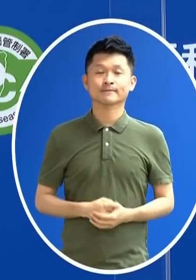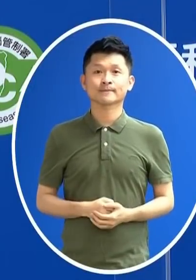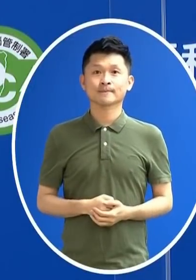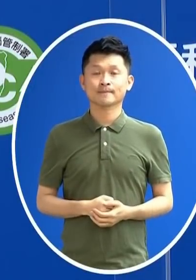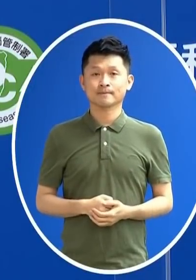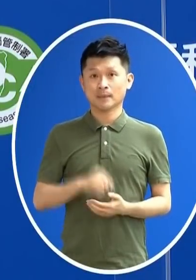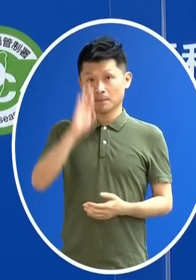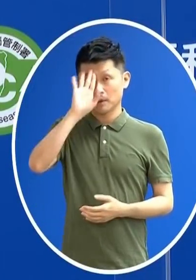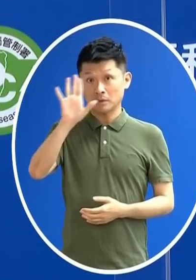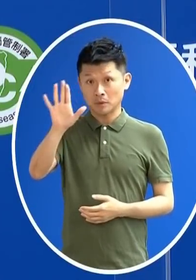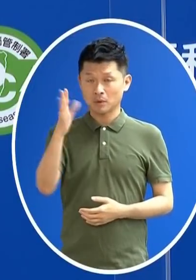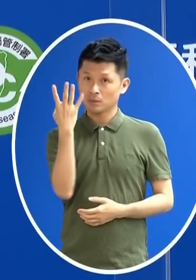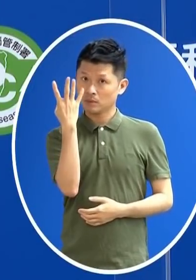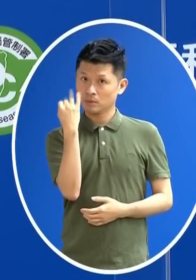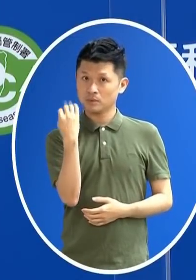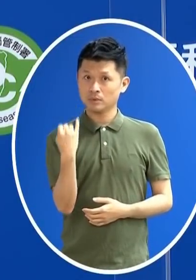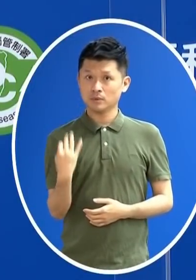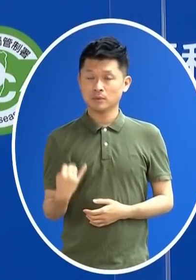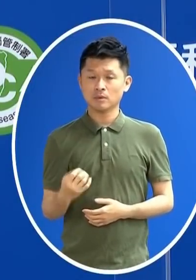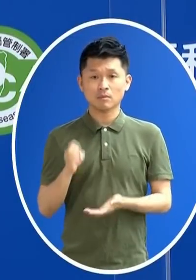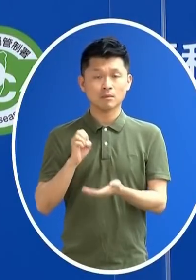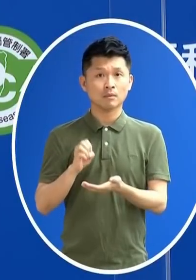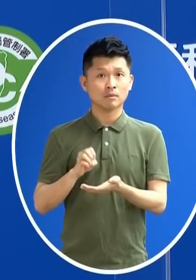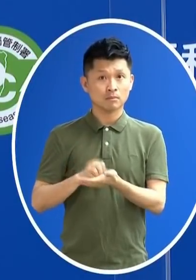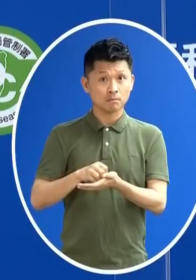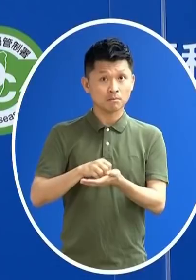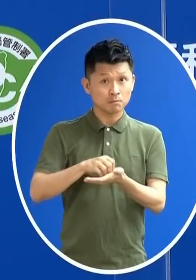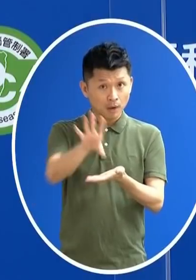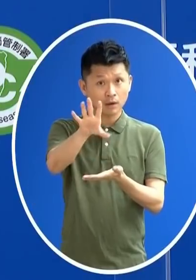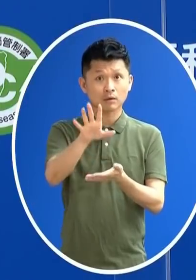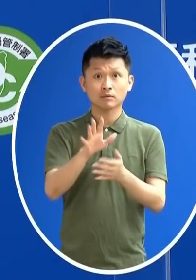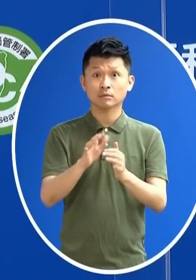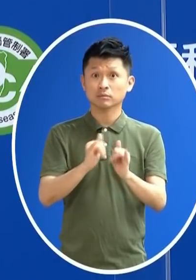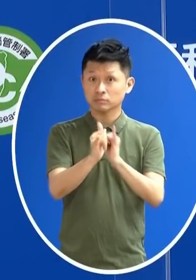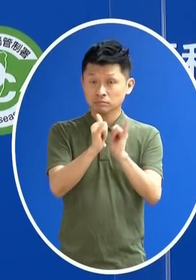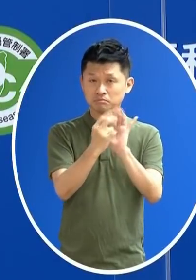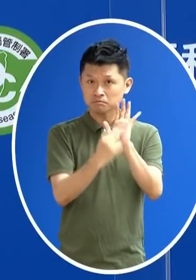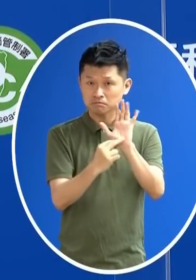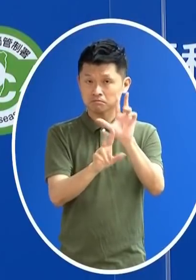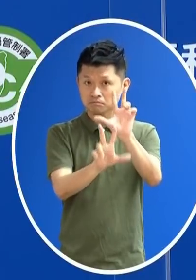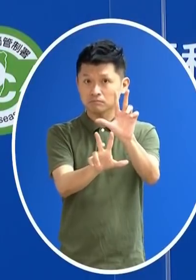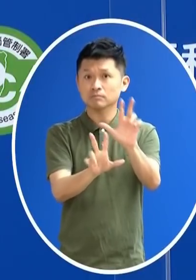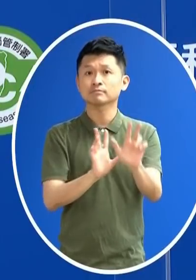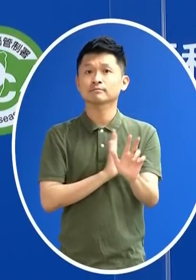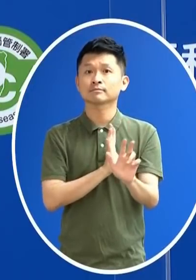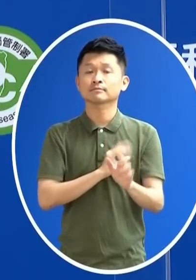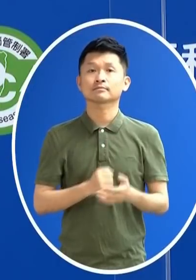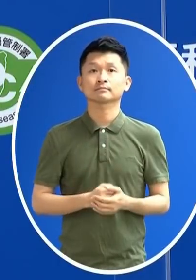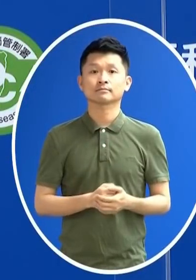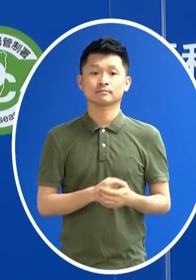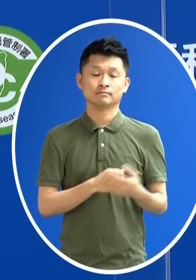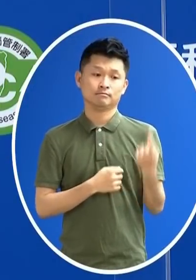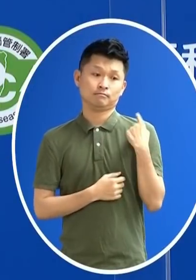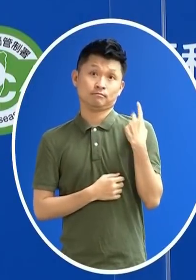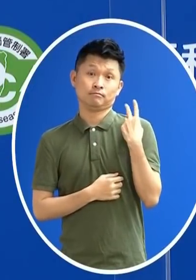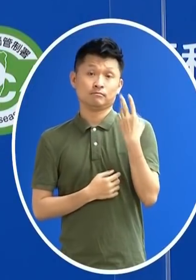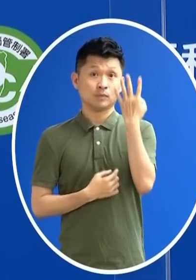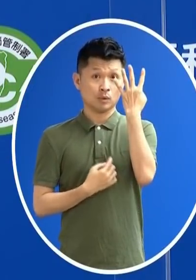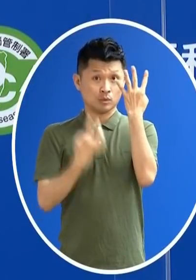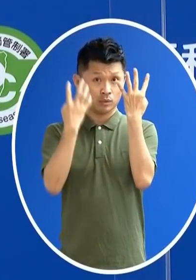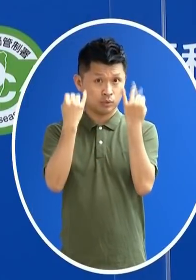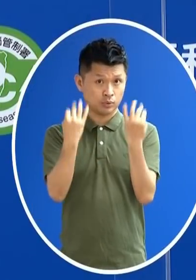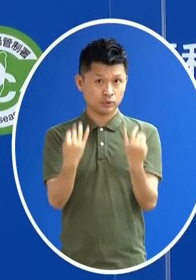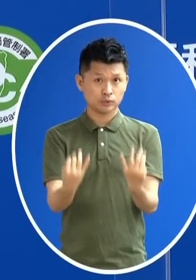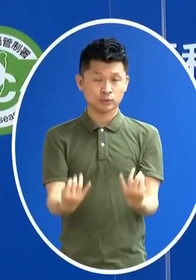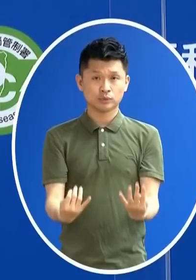对于确诊的数量都会有一些都会跟社会大众据实的说明。那这几天的数字也都相对